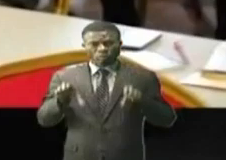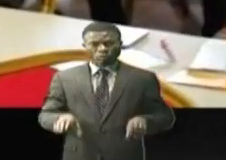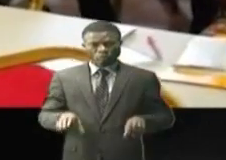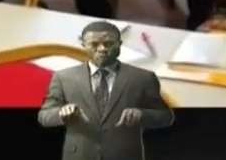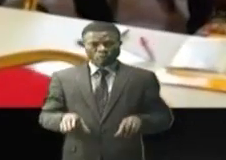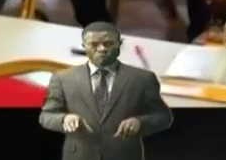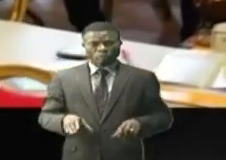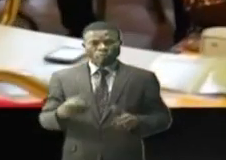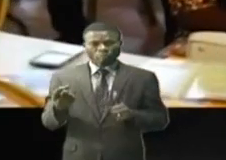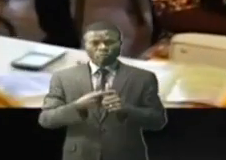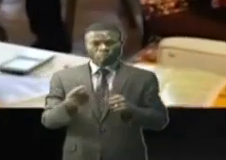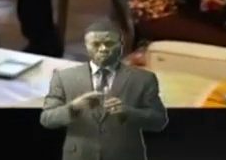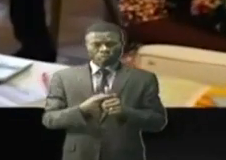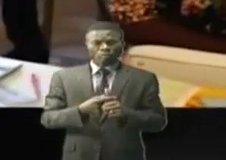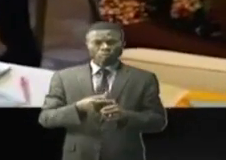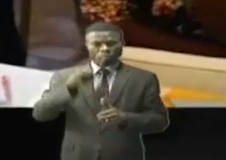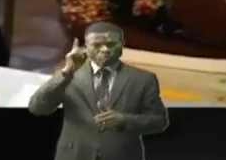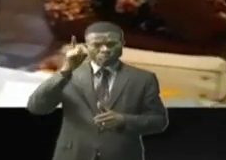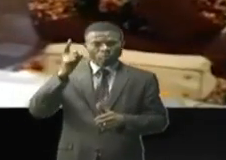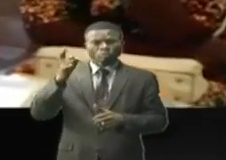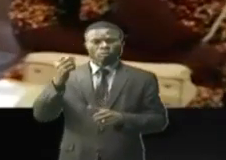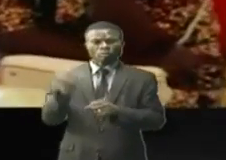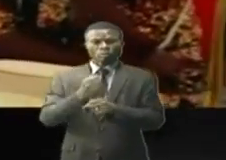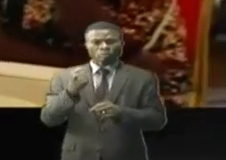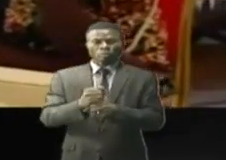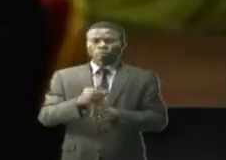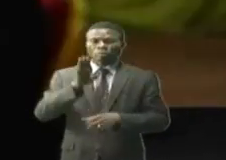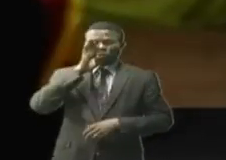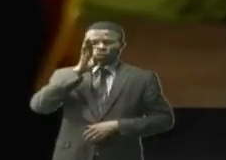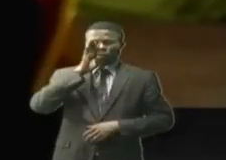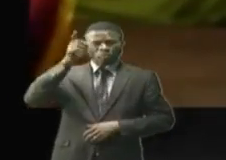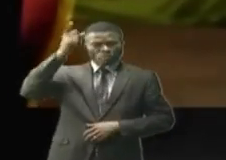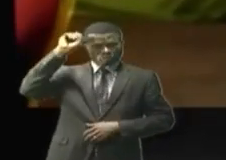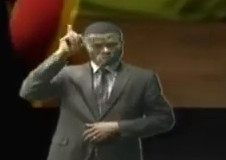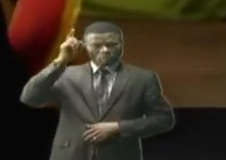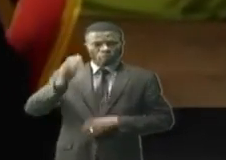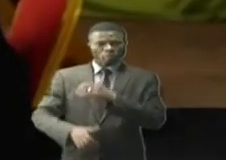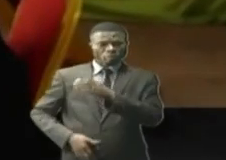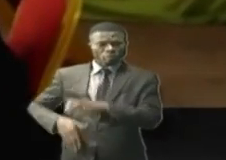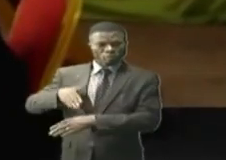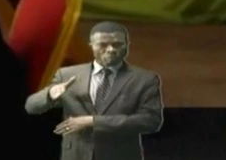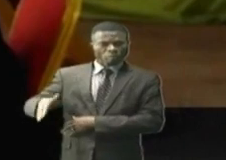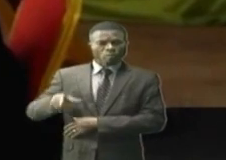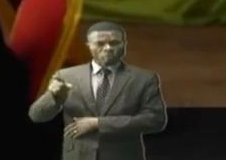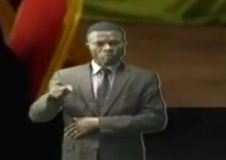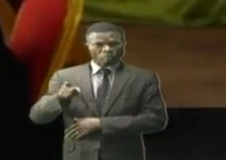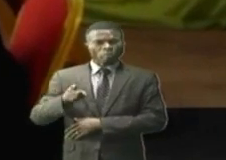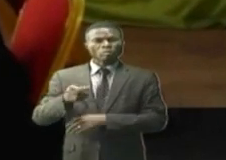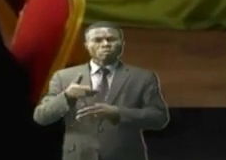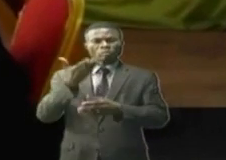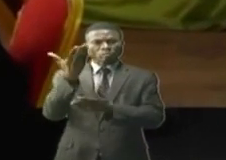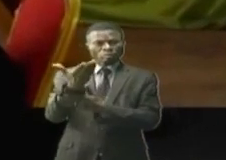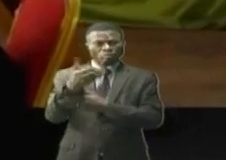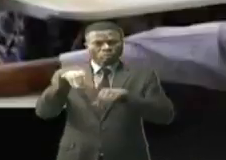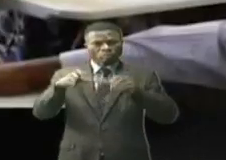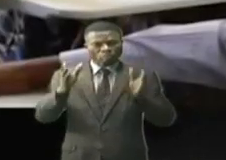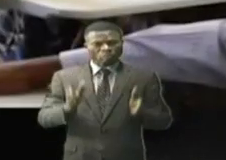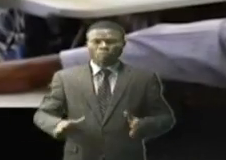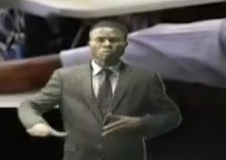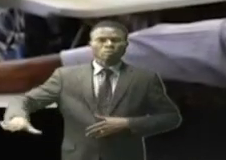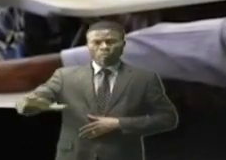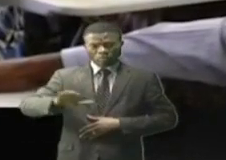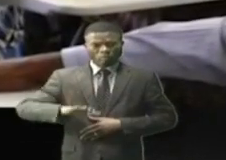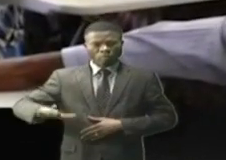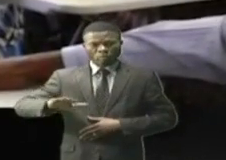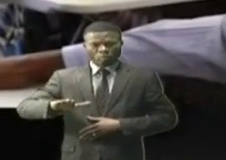Congo est d'abord et avant tout l'œuvre de la colonisation, l'abbé Apollinaire Chibaka a invité des Congolais de toutes les couches